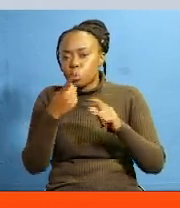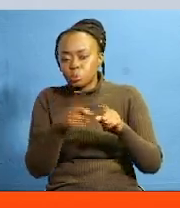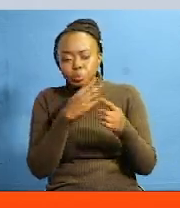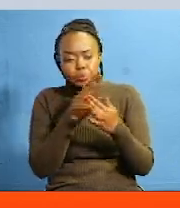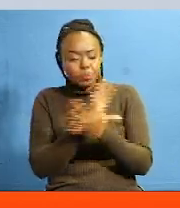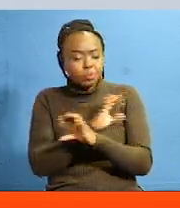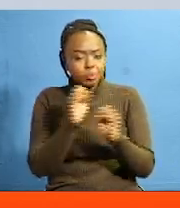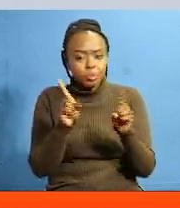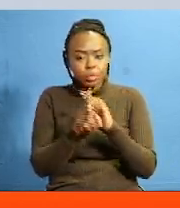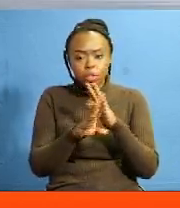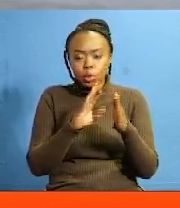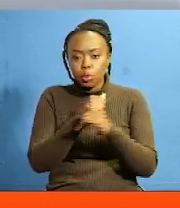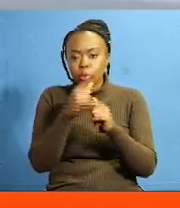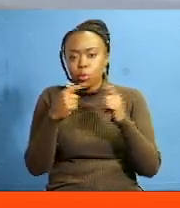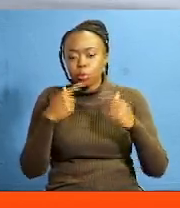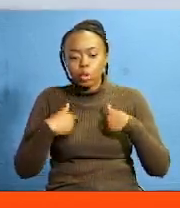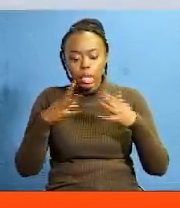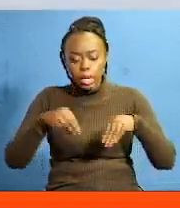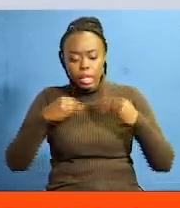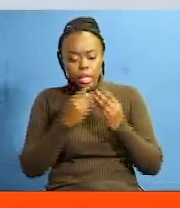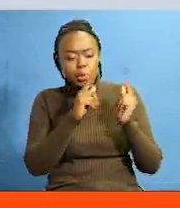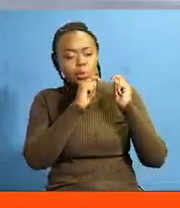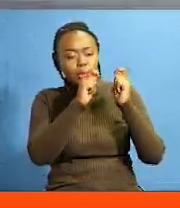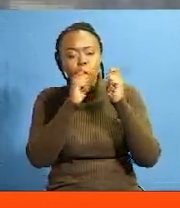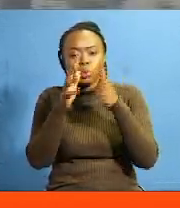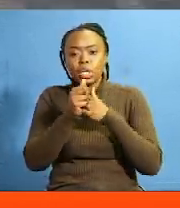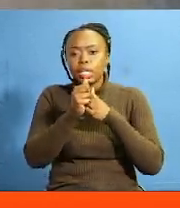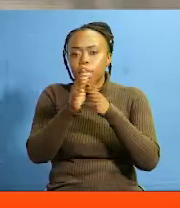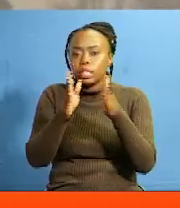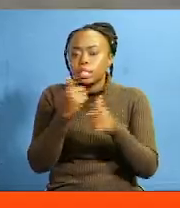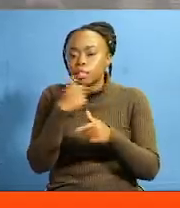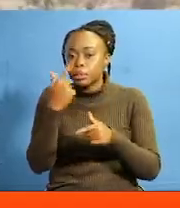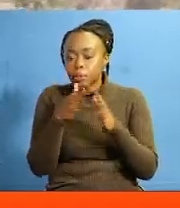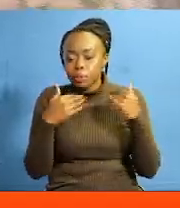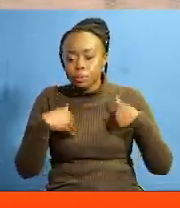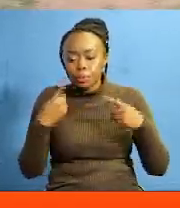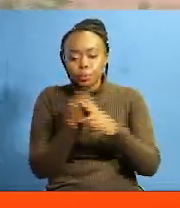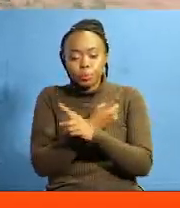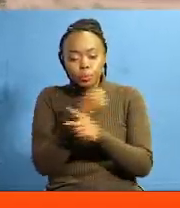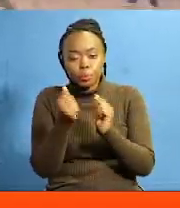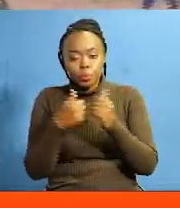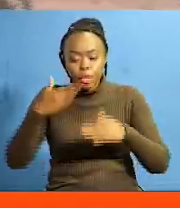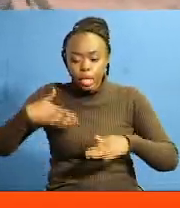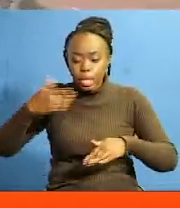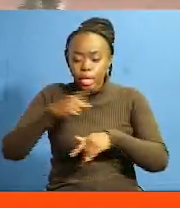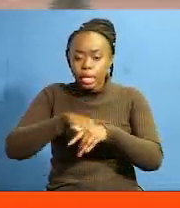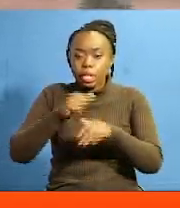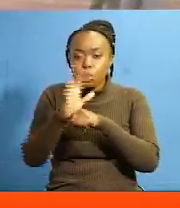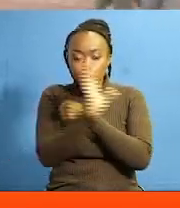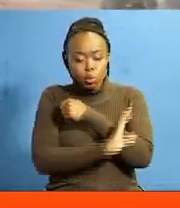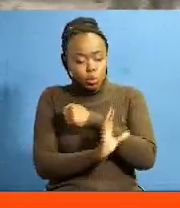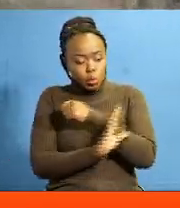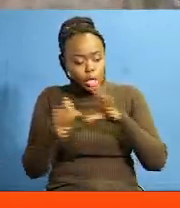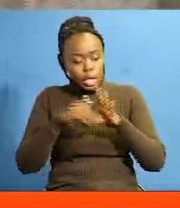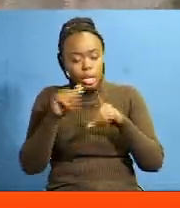kama haya. Waziri huyo wa usalama alitoa onyo kali kwa viongozi ambao huhusika na uhasama wa aina hii kila wakati nchi inapojitayarisha